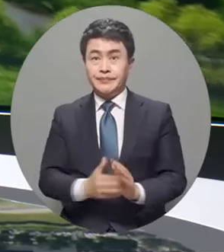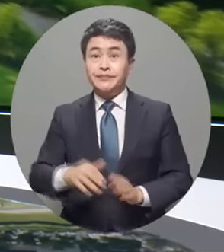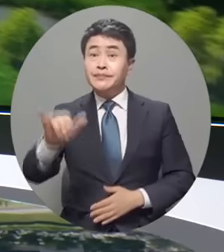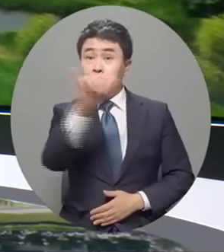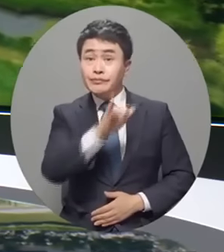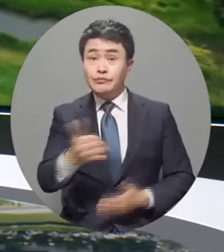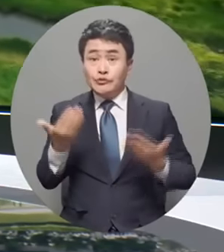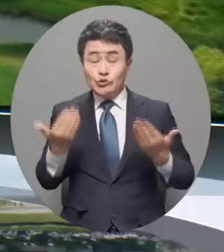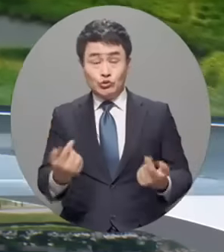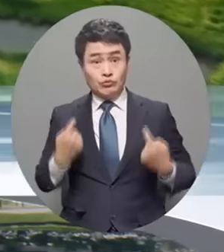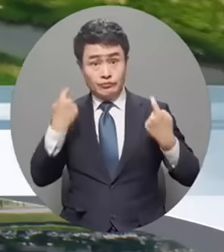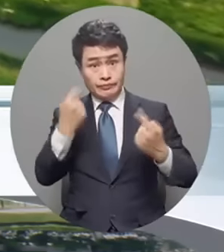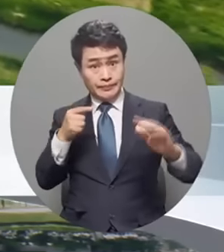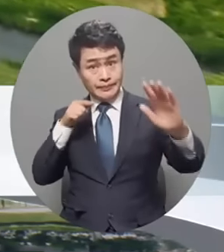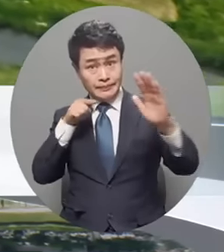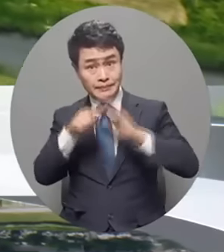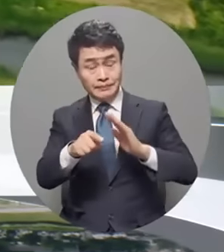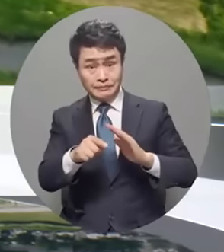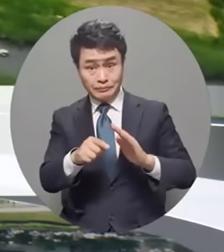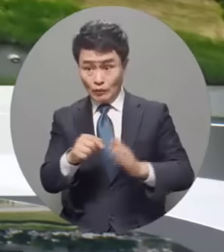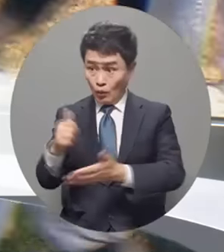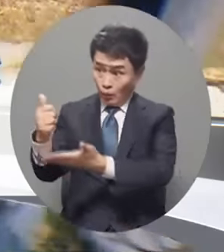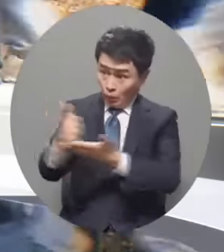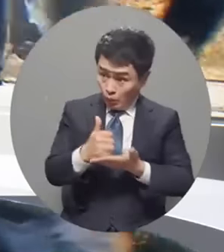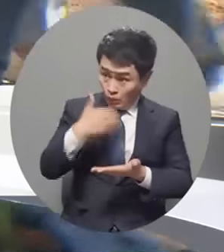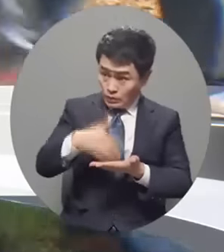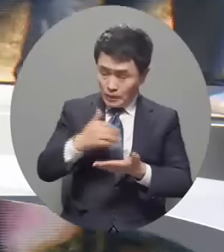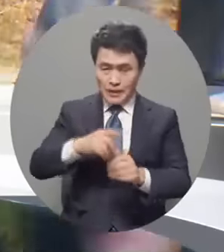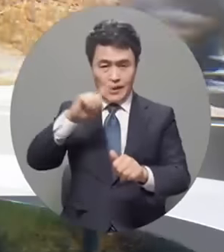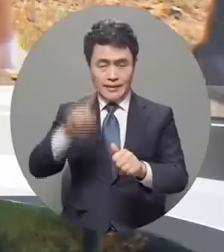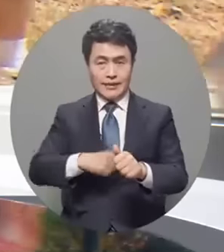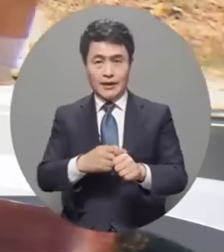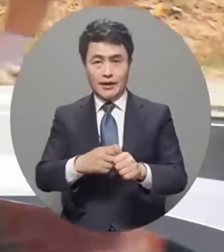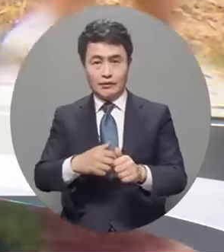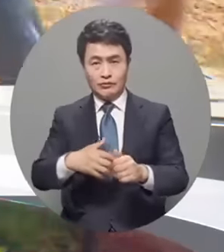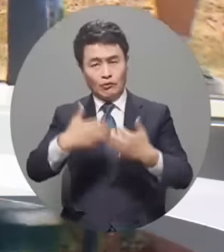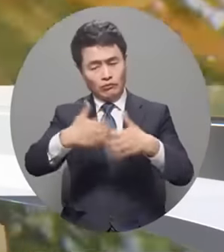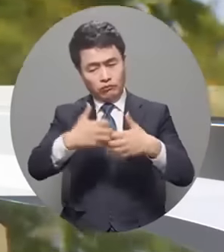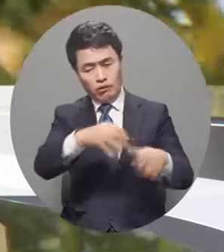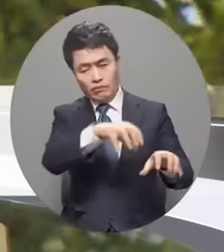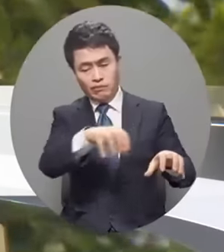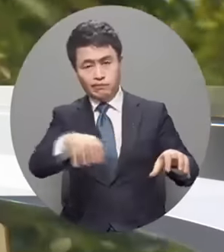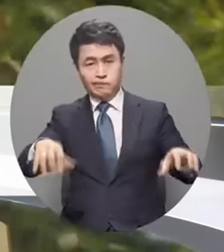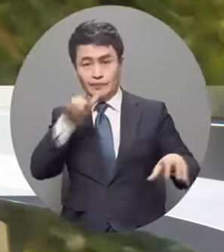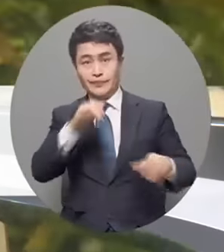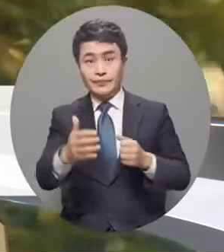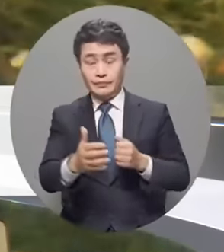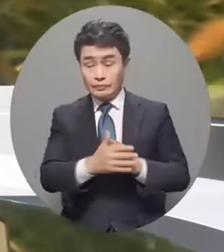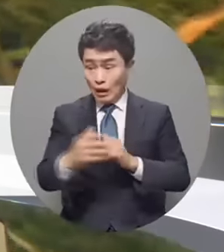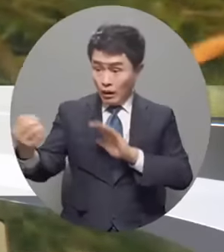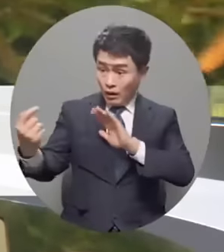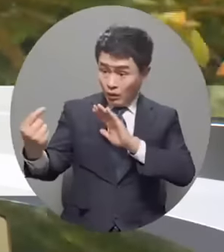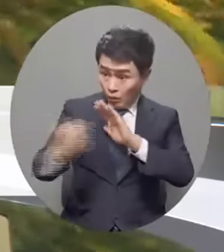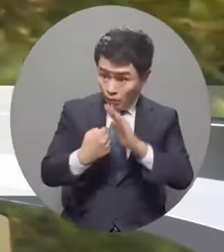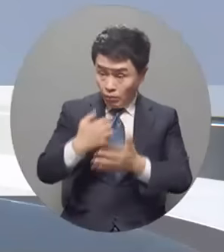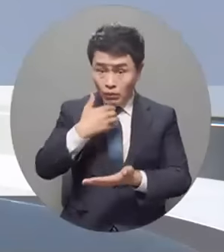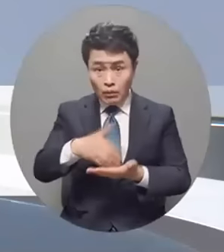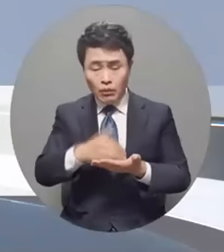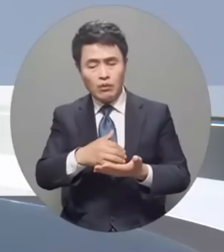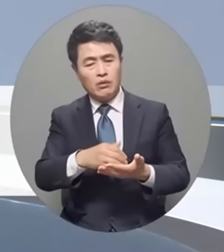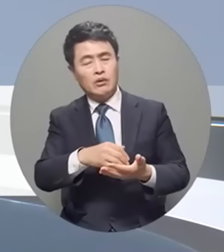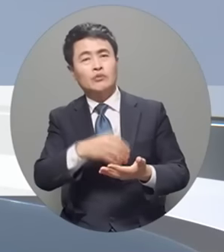전국 주요 관광지에 가면 방문객 수를 자동으로 측정하는 계수기가 설치돼 있습니다. 방문객 수가 예산과